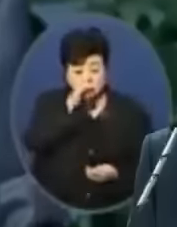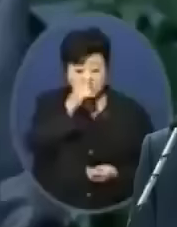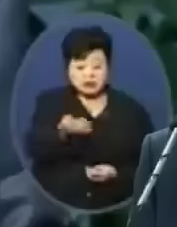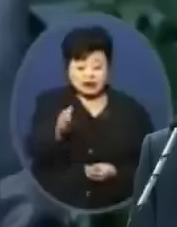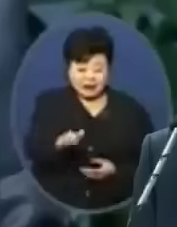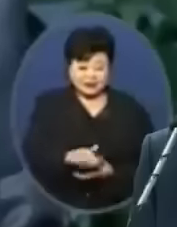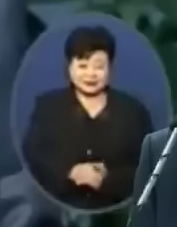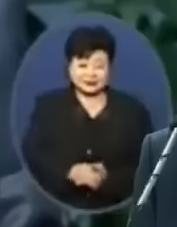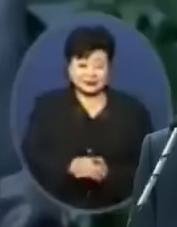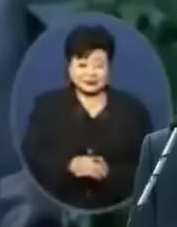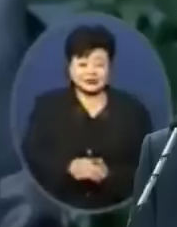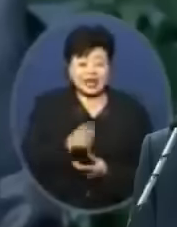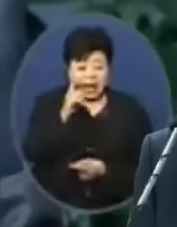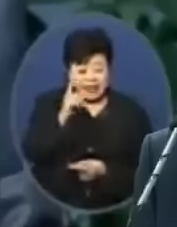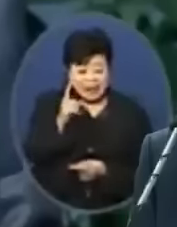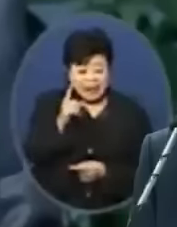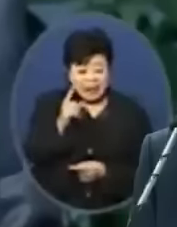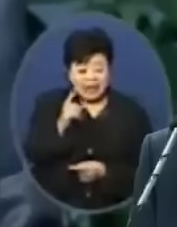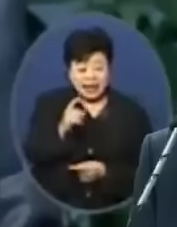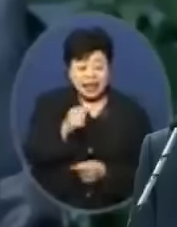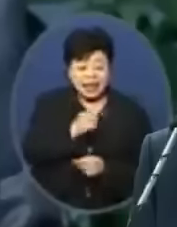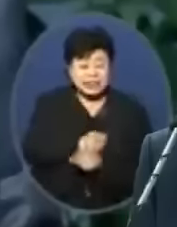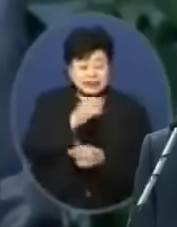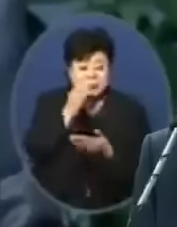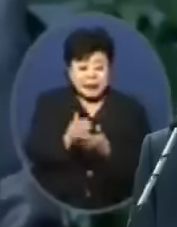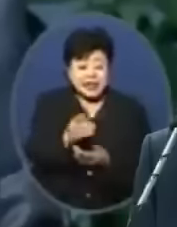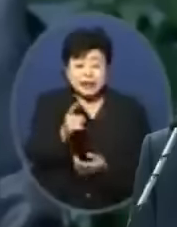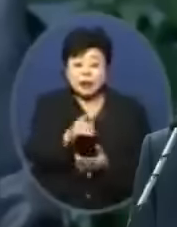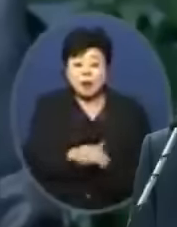그러나 한 가지 여러분 꼭 하지 말아야 될 것은